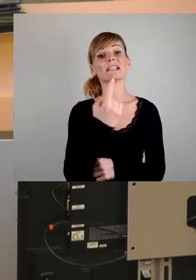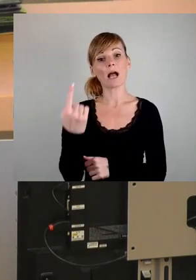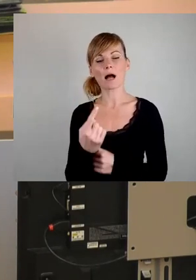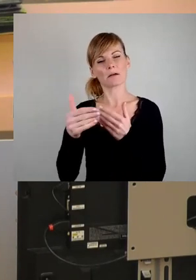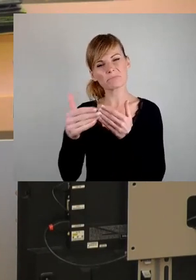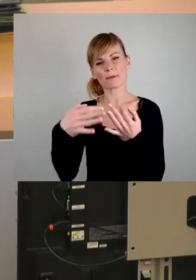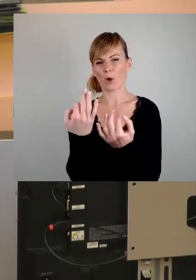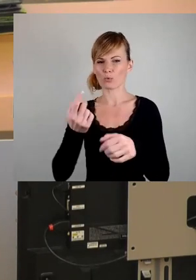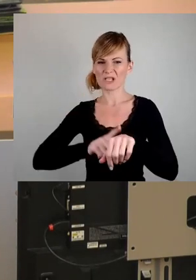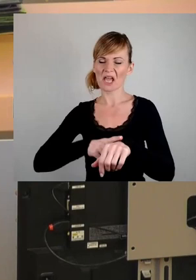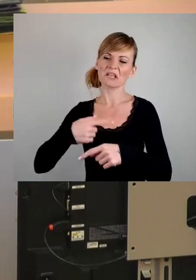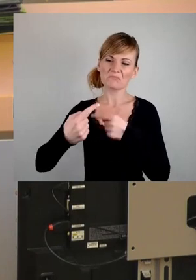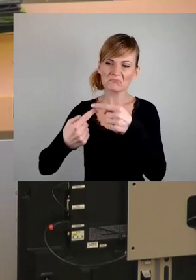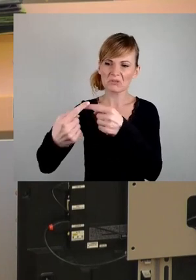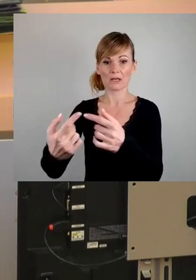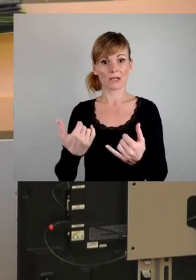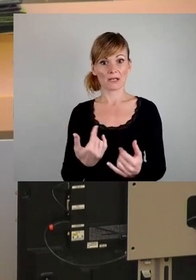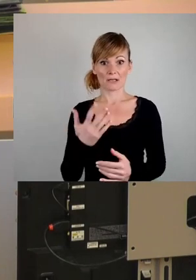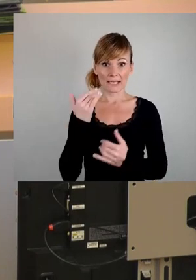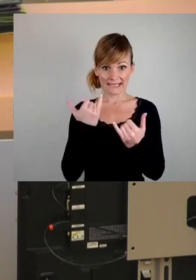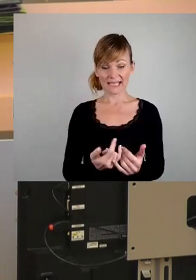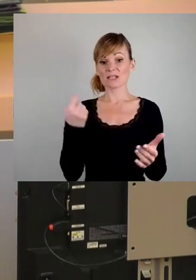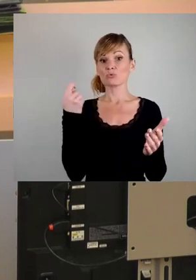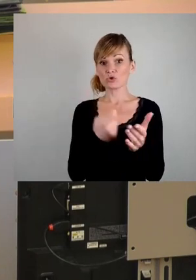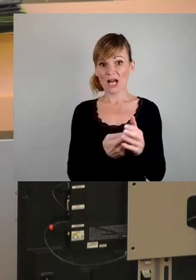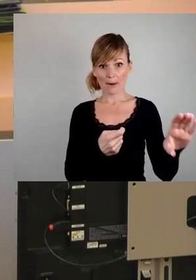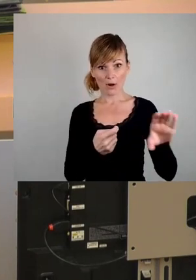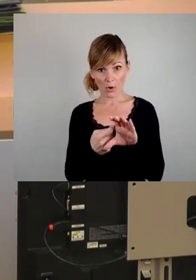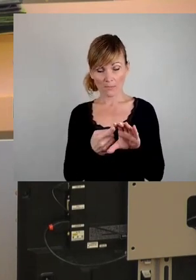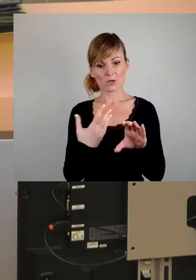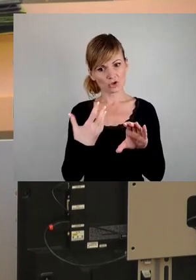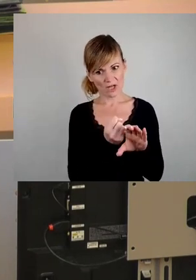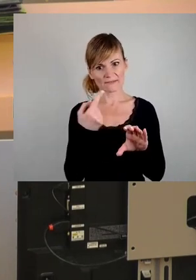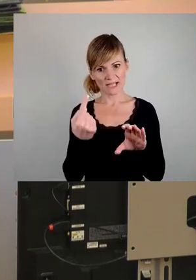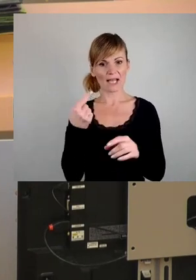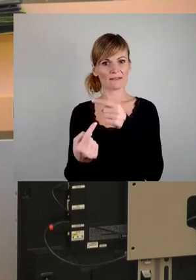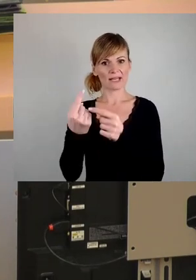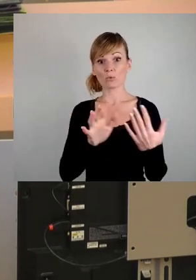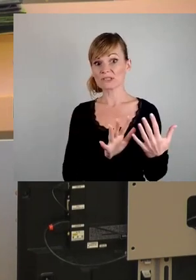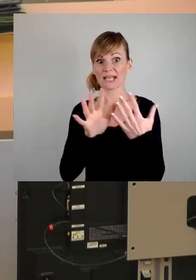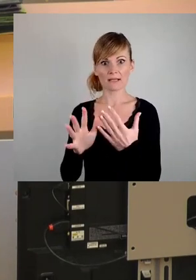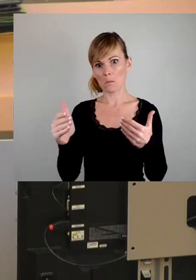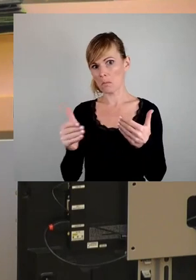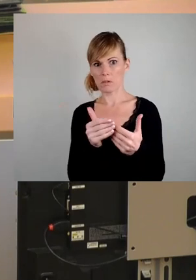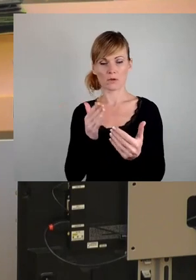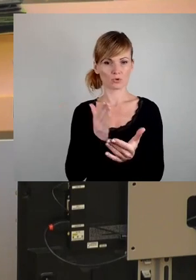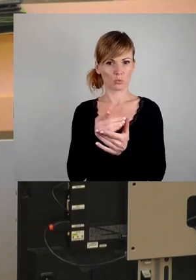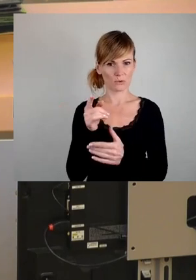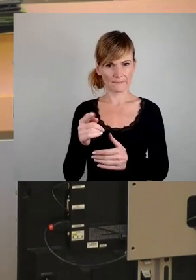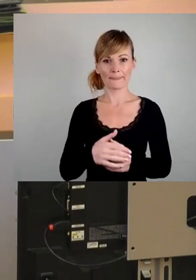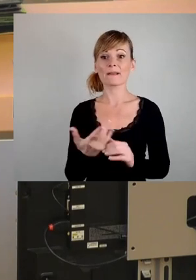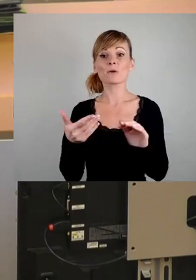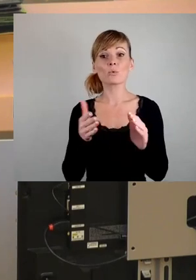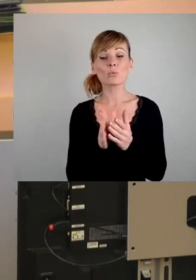wir den Buga-Zuschlag bekommen, am Ende eine Entwicklung in 10 Jahren herbeizuführen. Ich will da ganz konkret zum